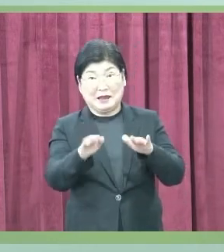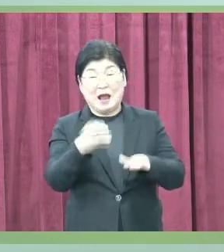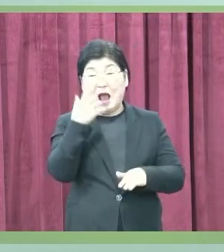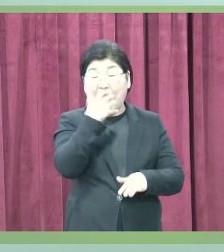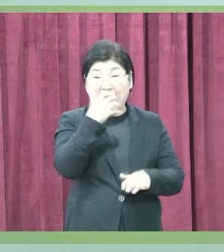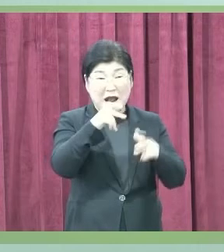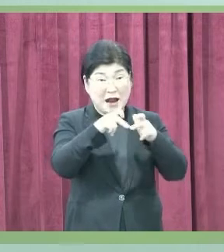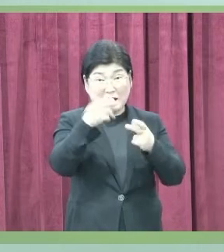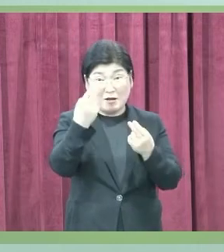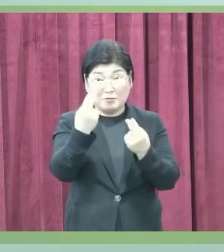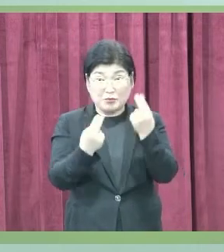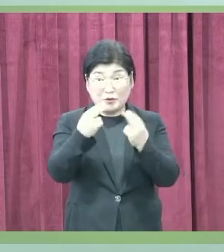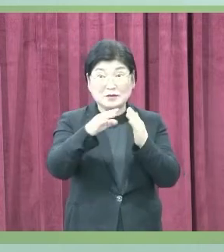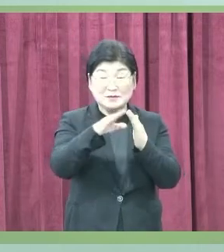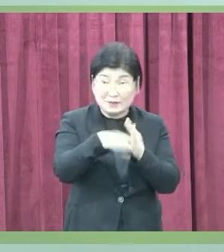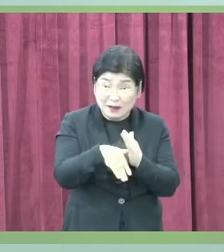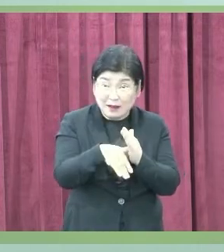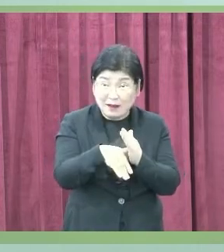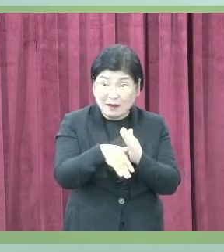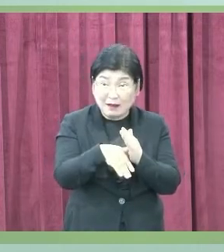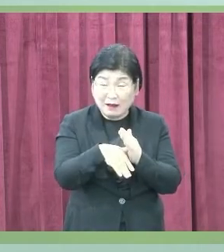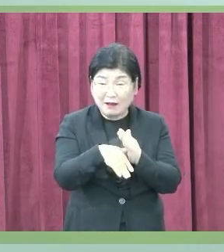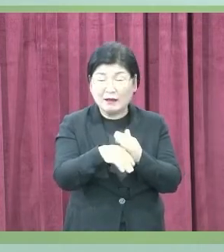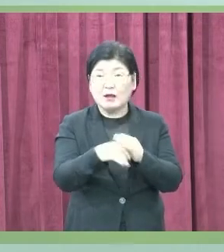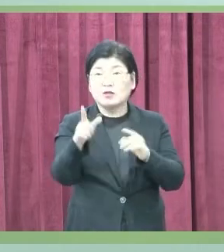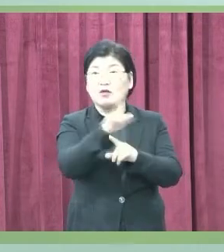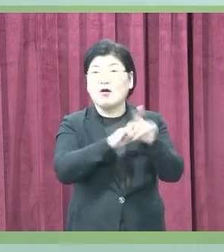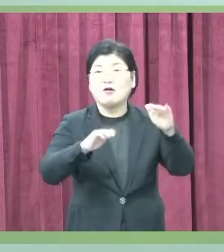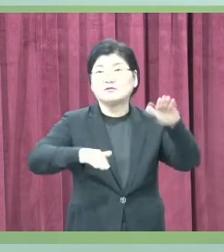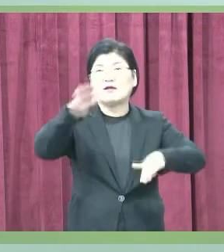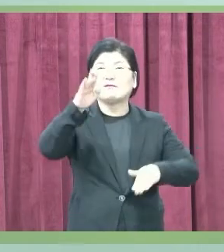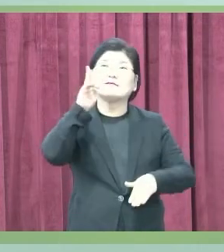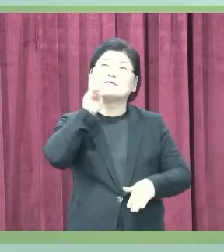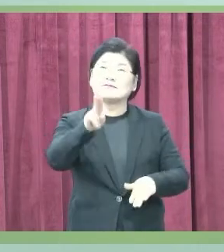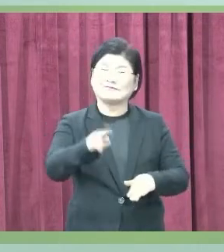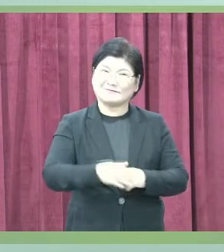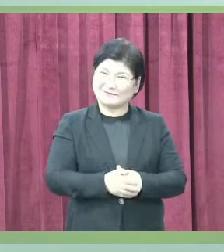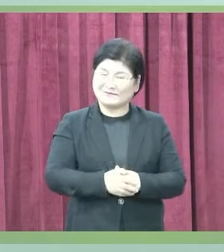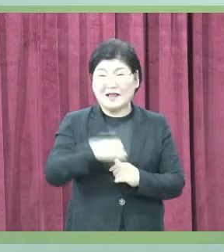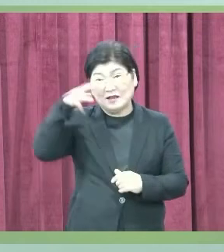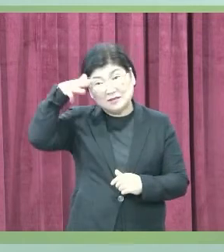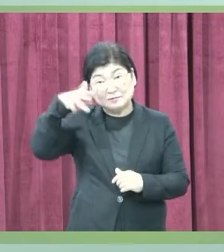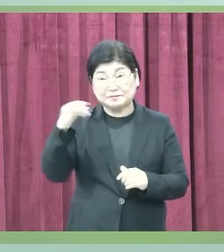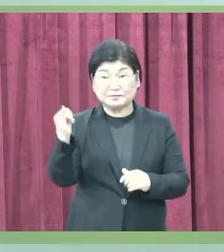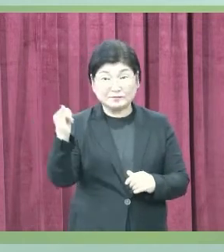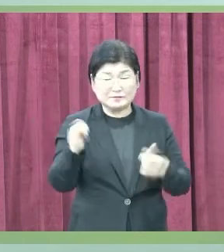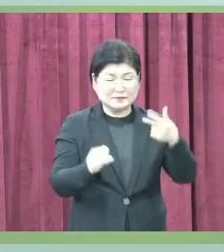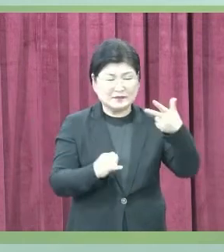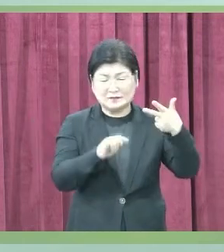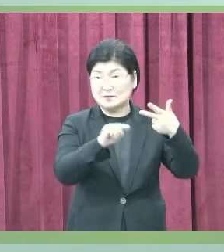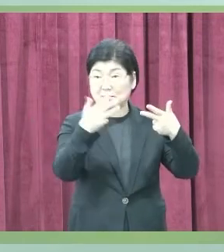비장애인하고 장애인을 비교했을 때 남자가 비장애인, 장애인 차이가 더 크다라는 거예요. 치매가 여자는 7.8배